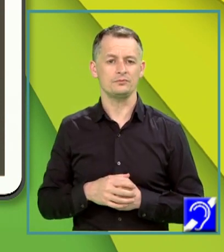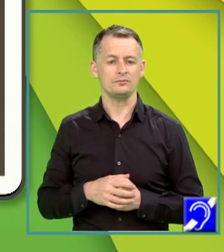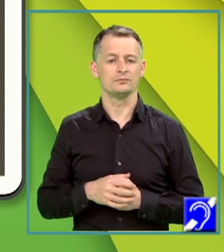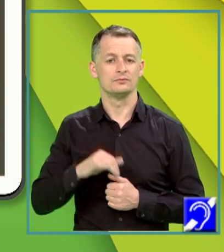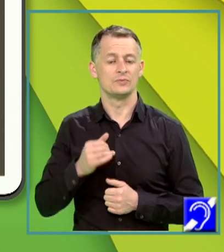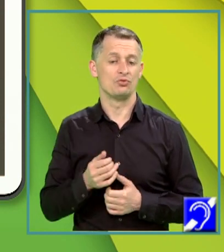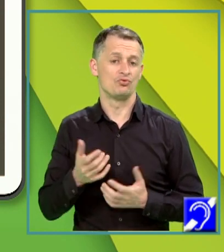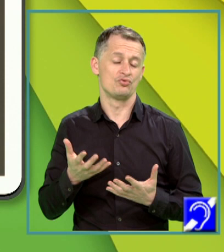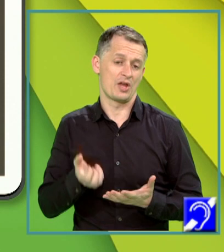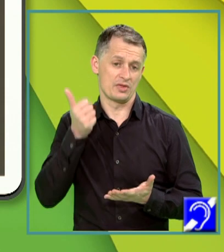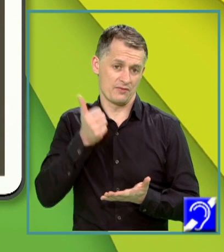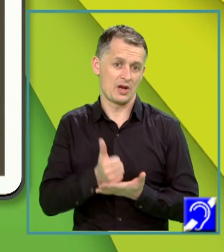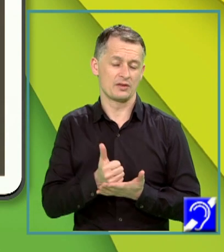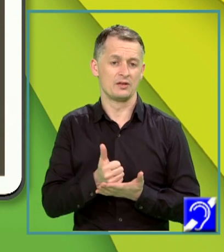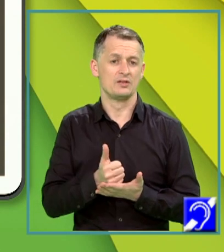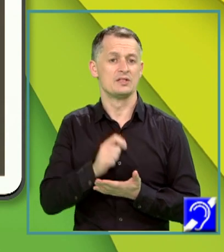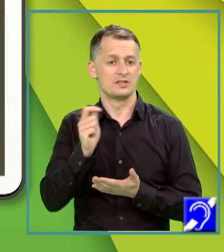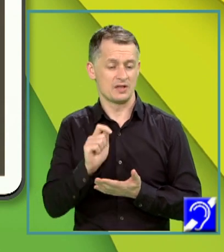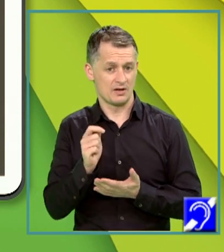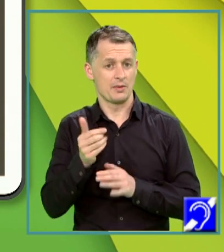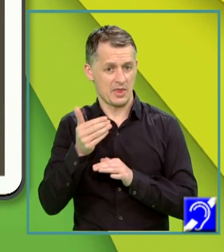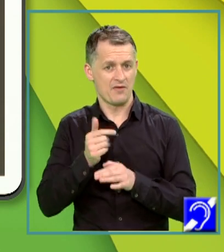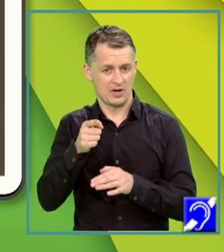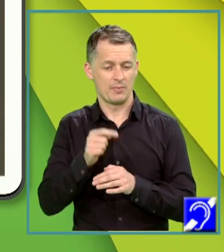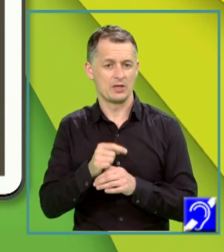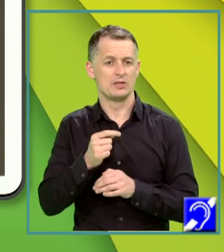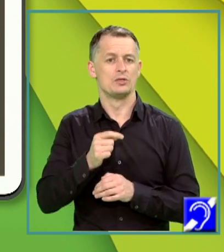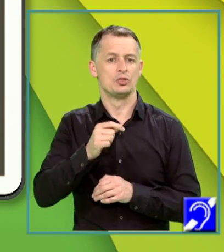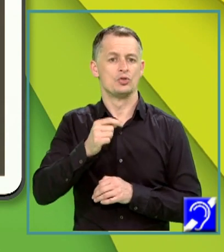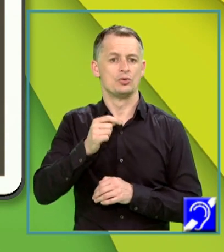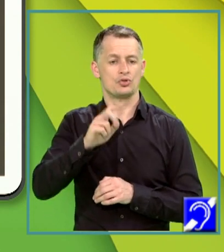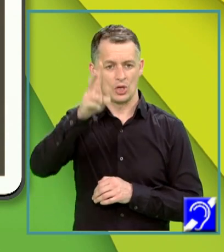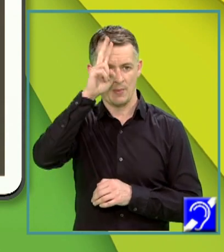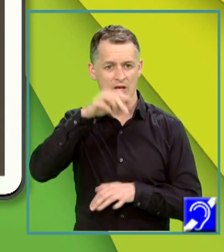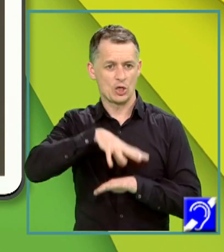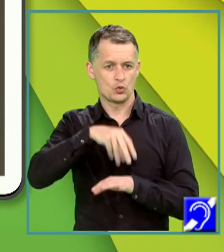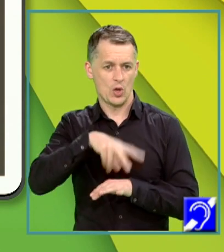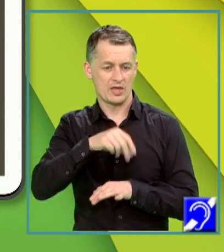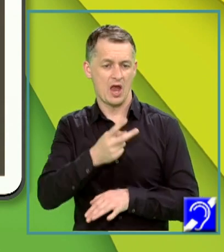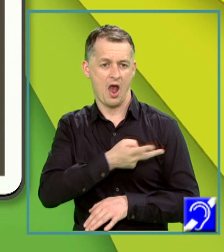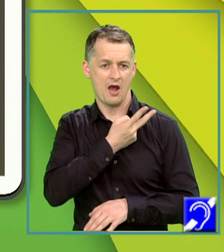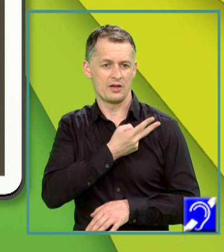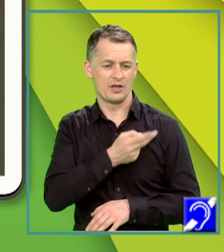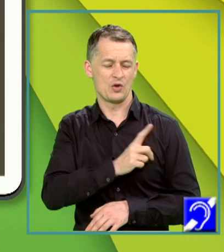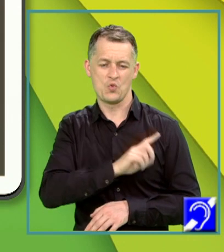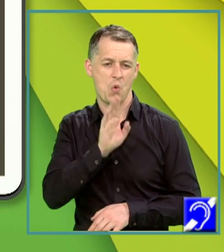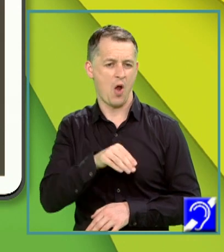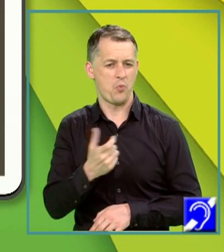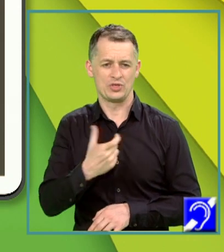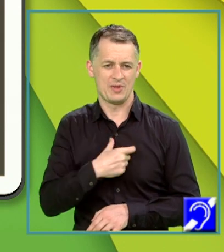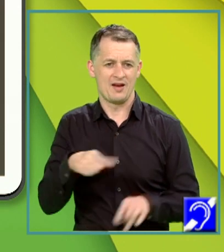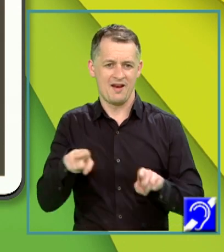cei drept țările amintite anterior Germania Suedia Marea Britanie nu au un potențial agricol atât de